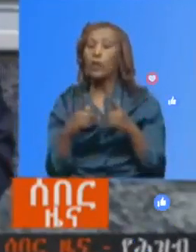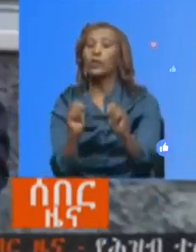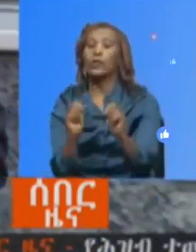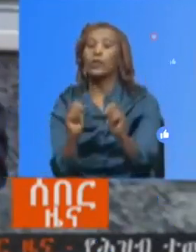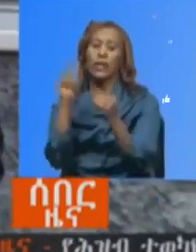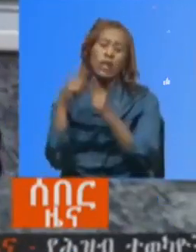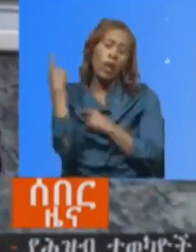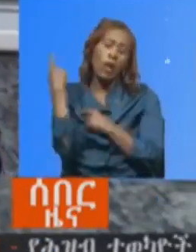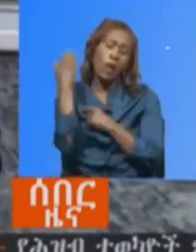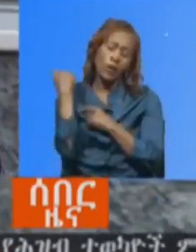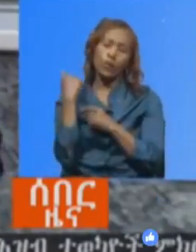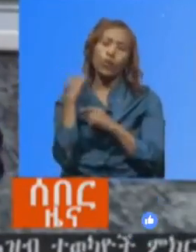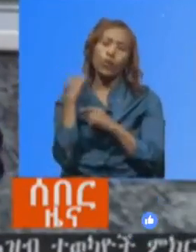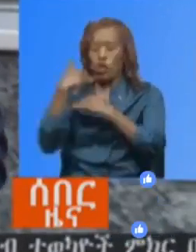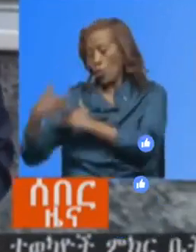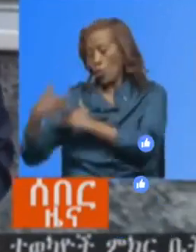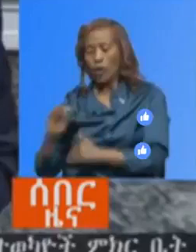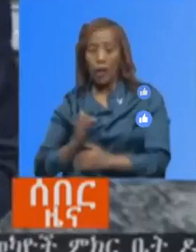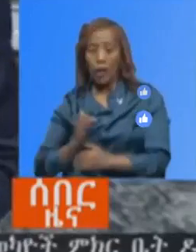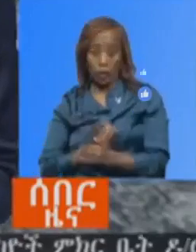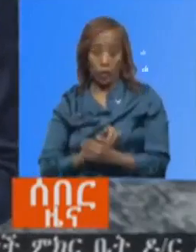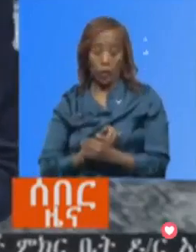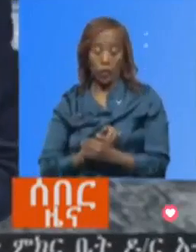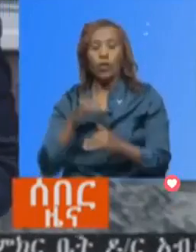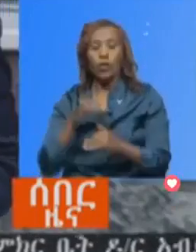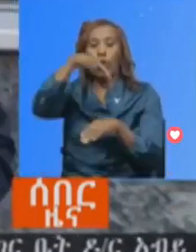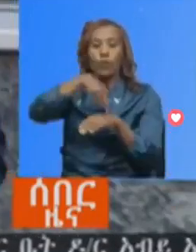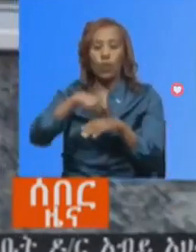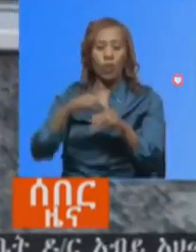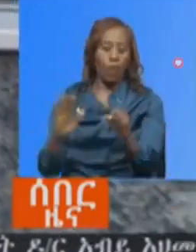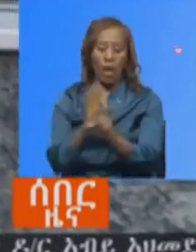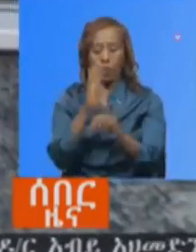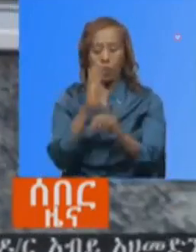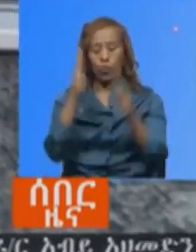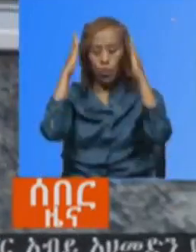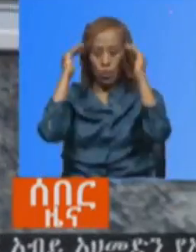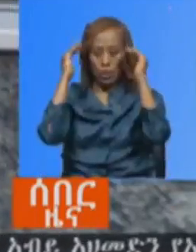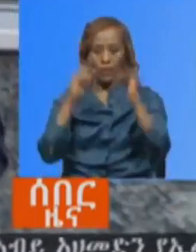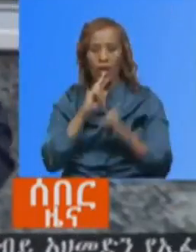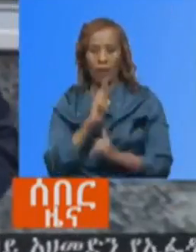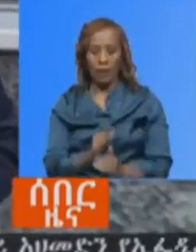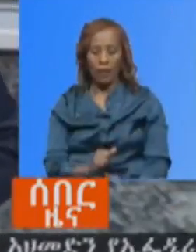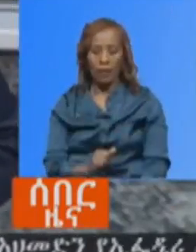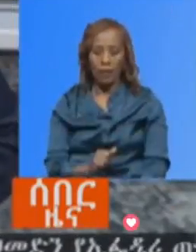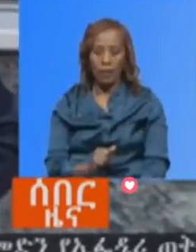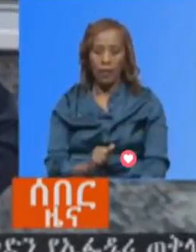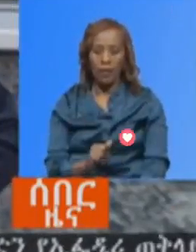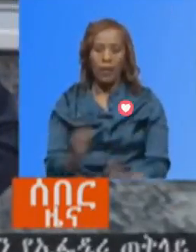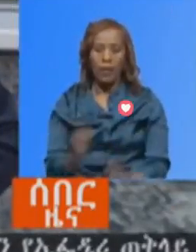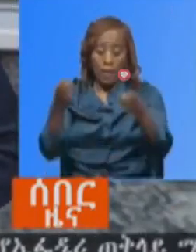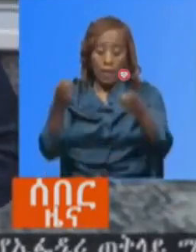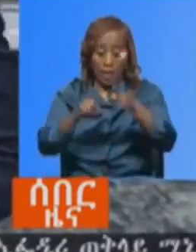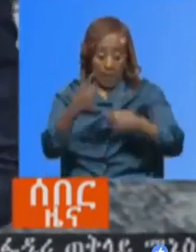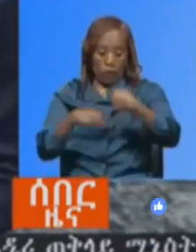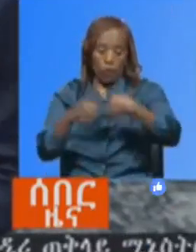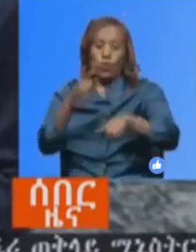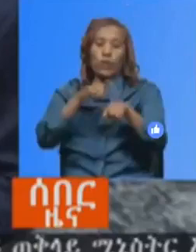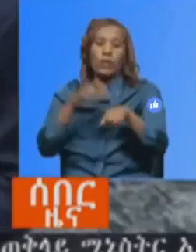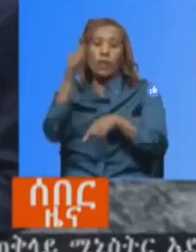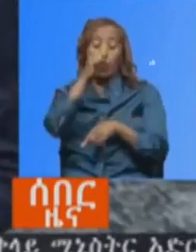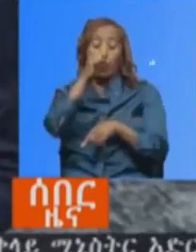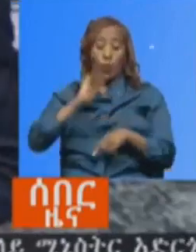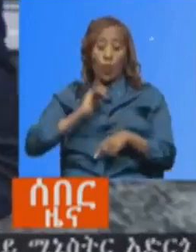ወትሮ ሁሉ ከጎናችን እንደምትቆሙ ባለምሉ ተስፋ ነኝ። መጪው ጊዜ